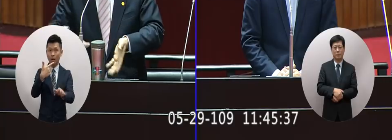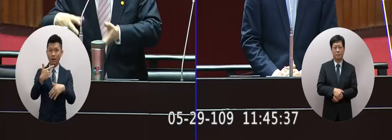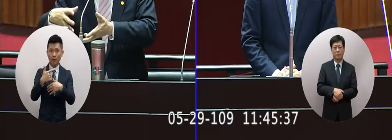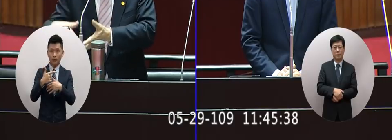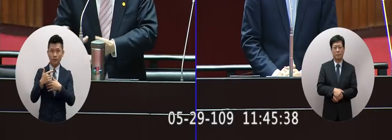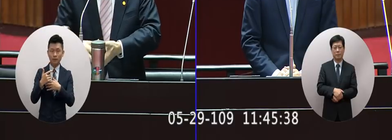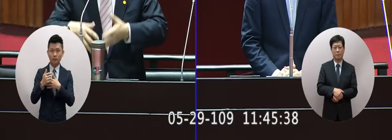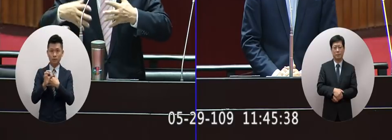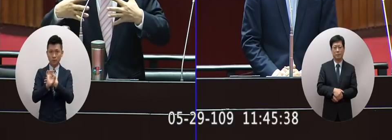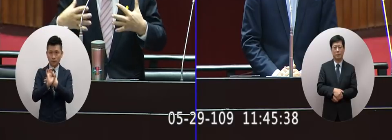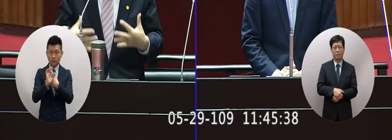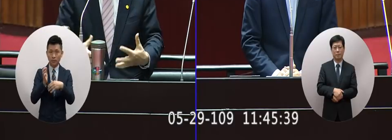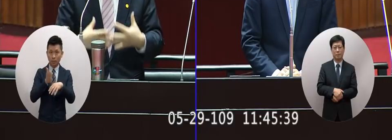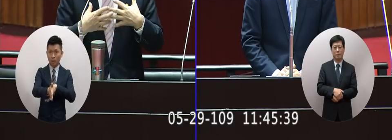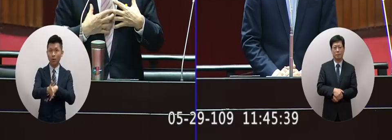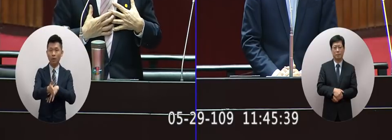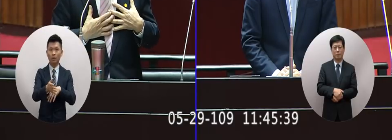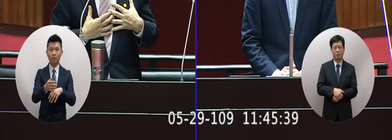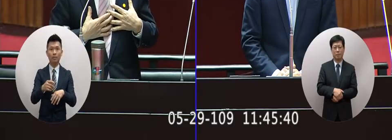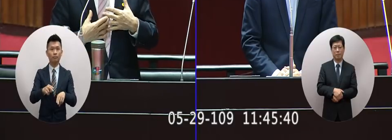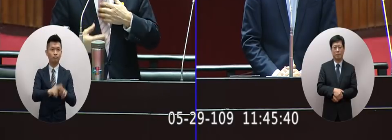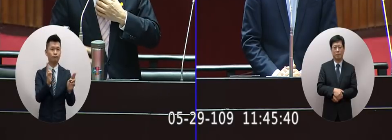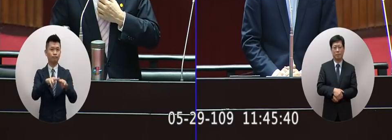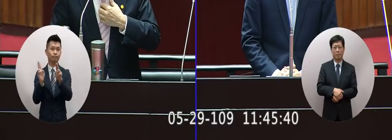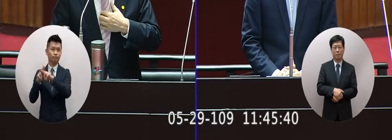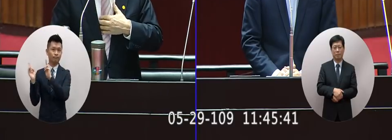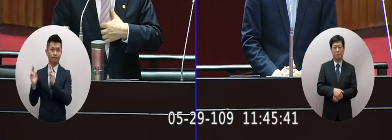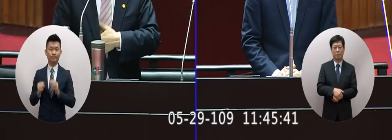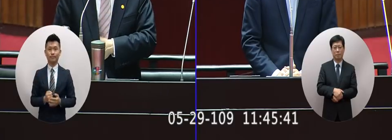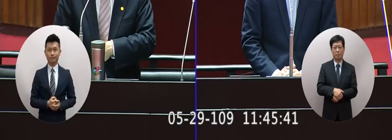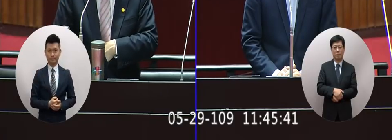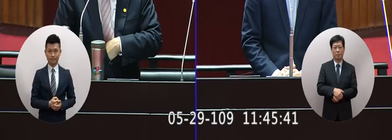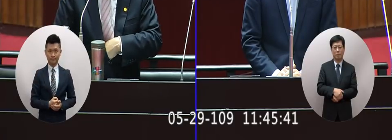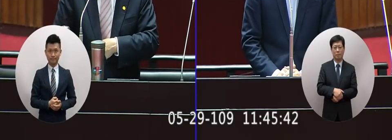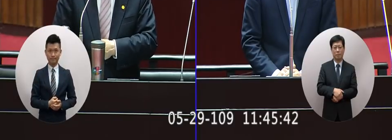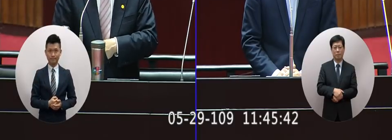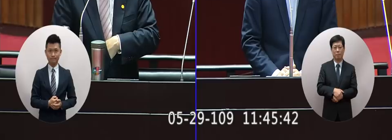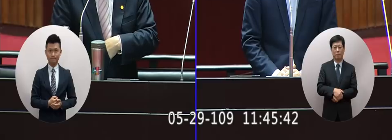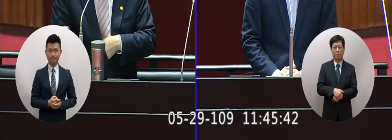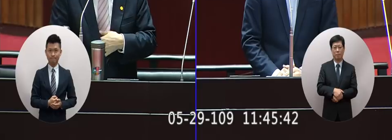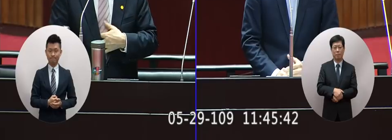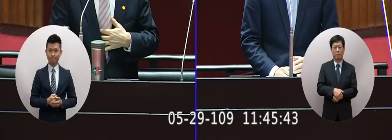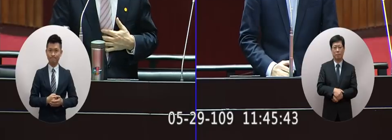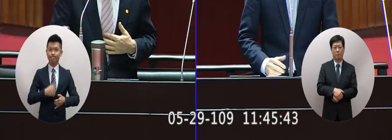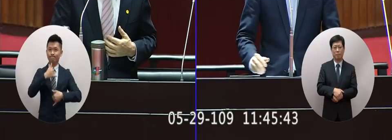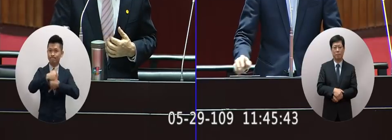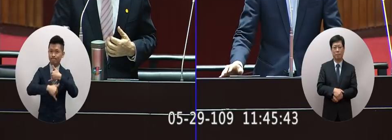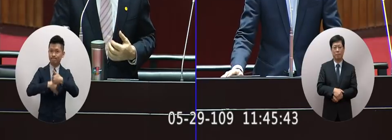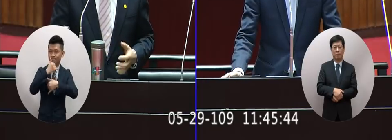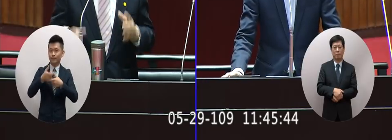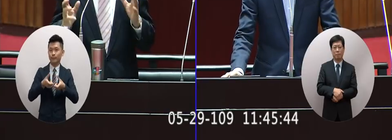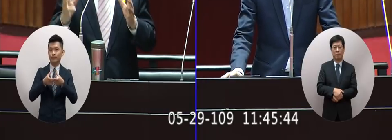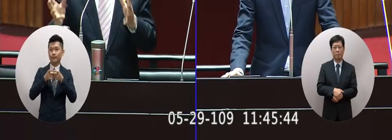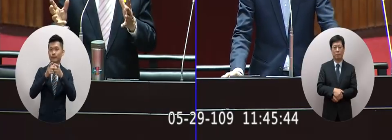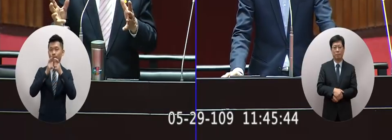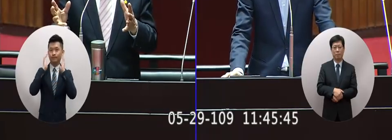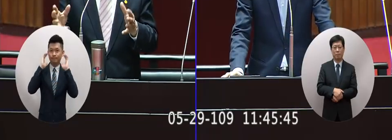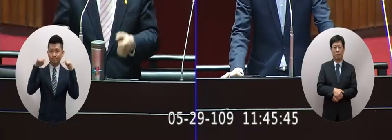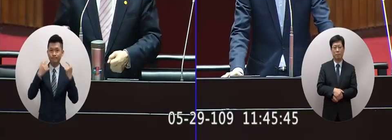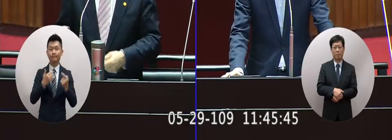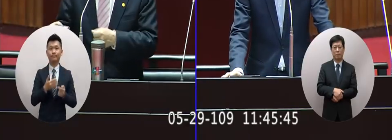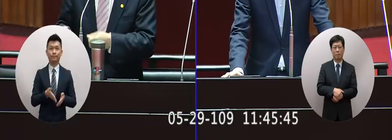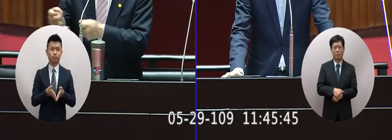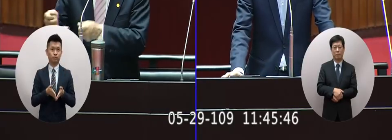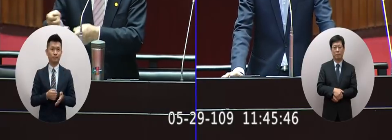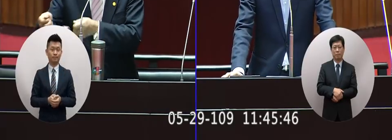了，我们准备大幅的开放来过更正常的生活。所以在这之